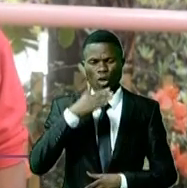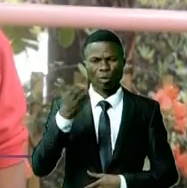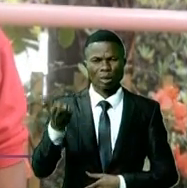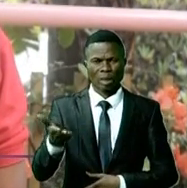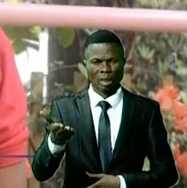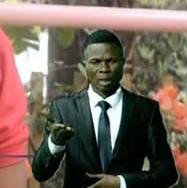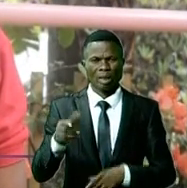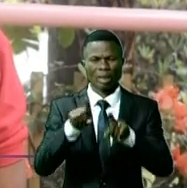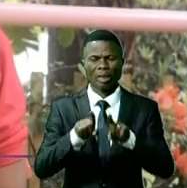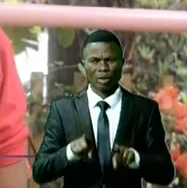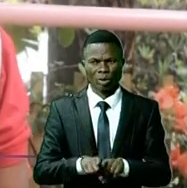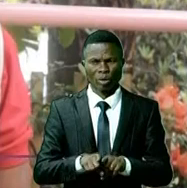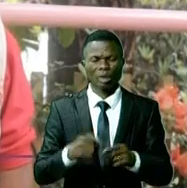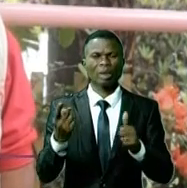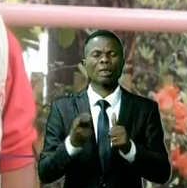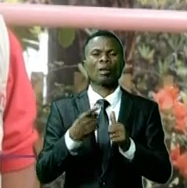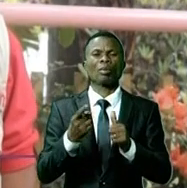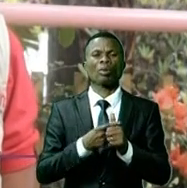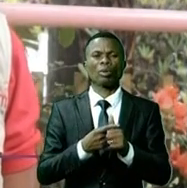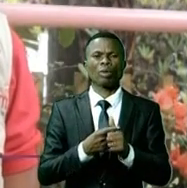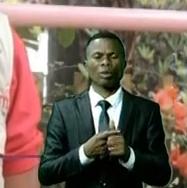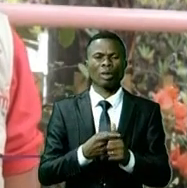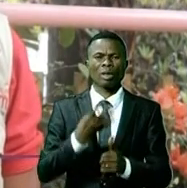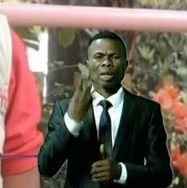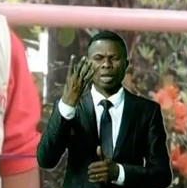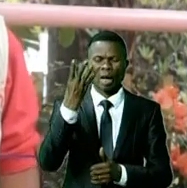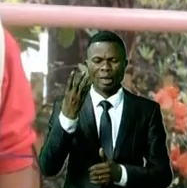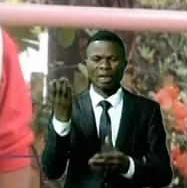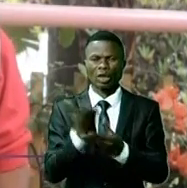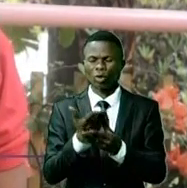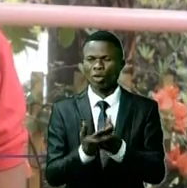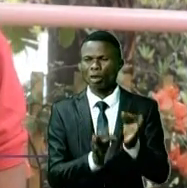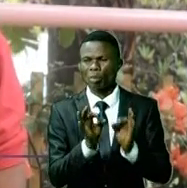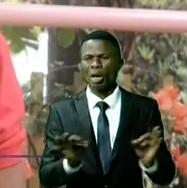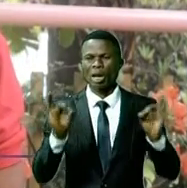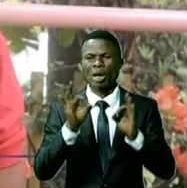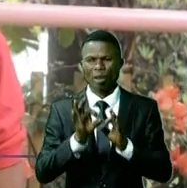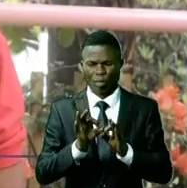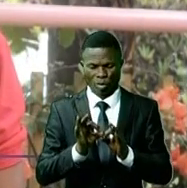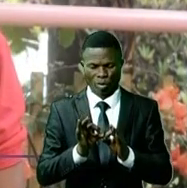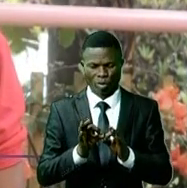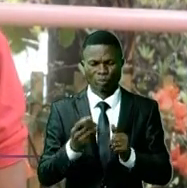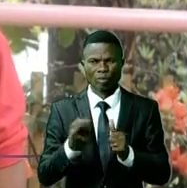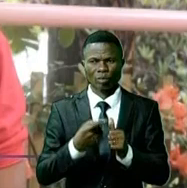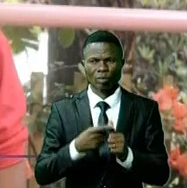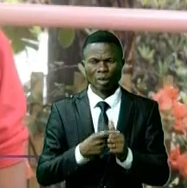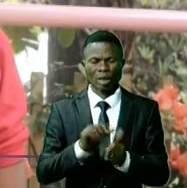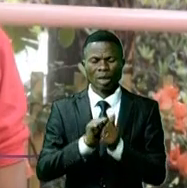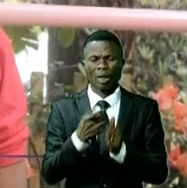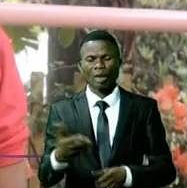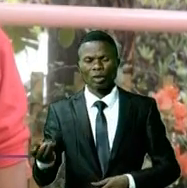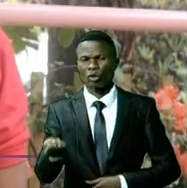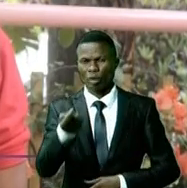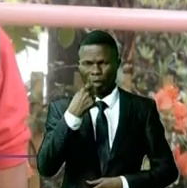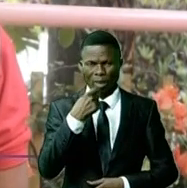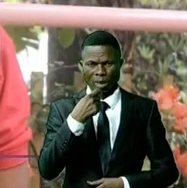soins, et principalement sur 4 modules importants, à savoir celui le médical,